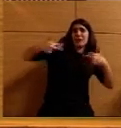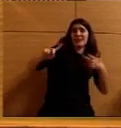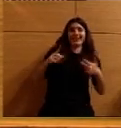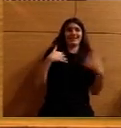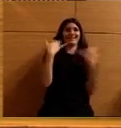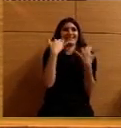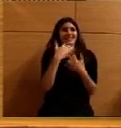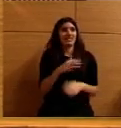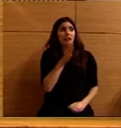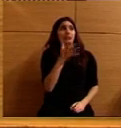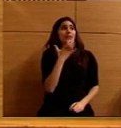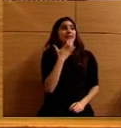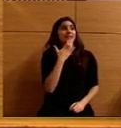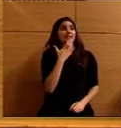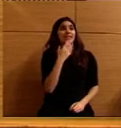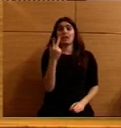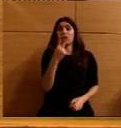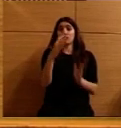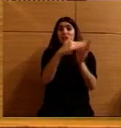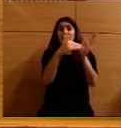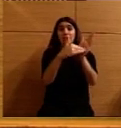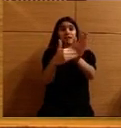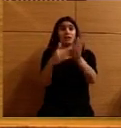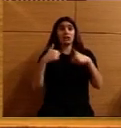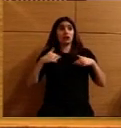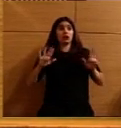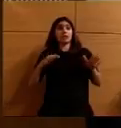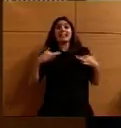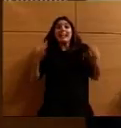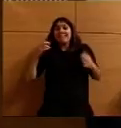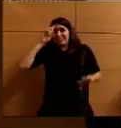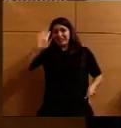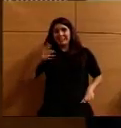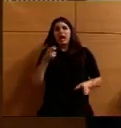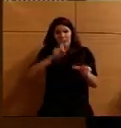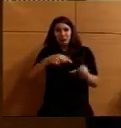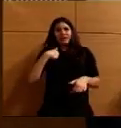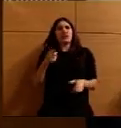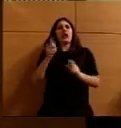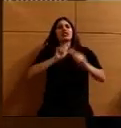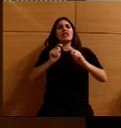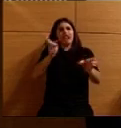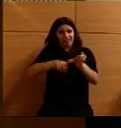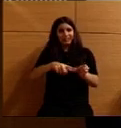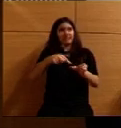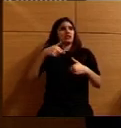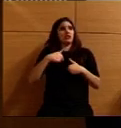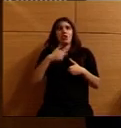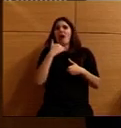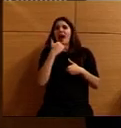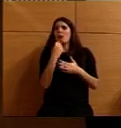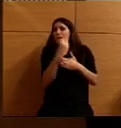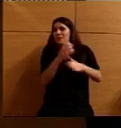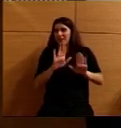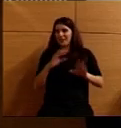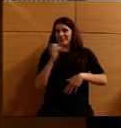jo. Perquè si vostè i el senyor Giner són transversals, jo ja no sé ni el que soc. Així que apuntem a aquesta associació com a acomodador o com a el que siga, però